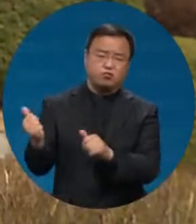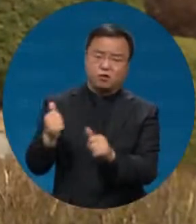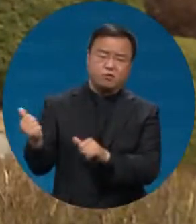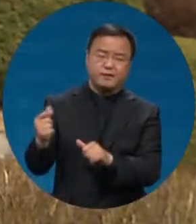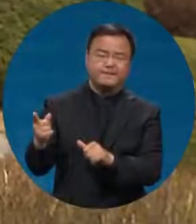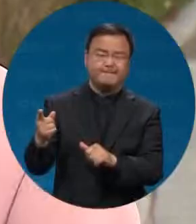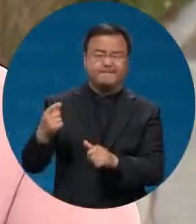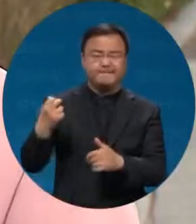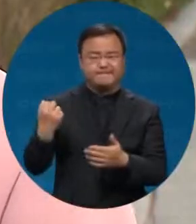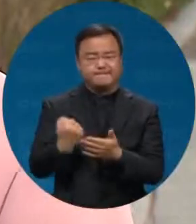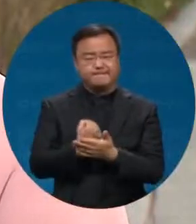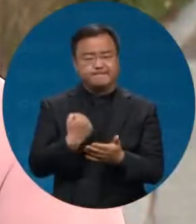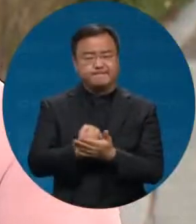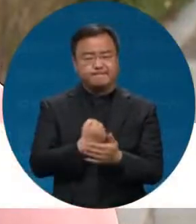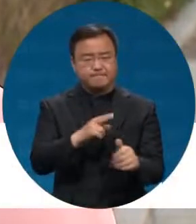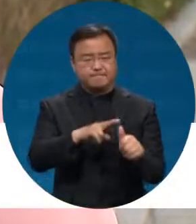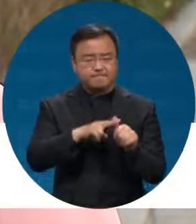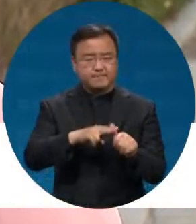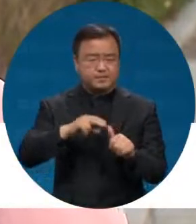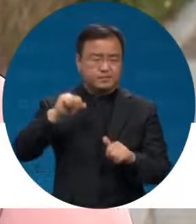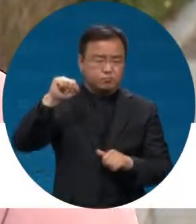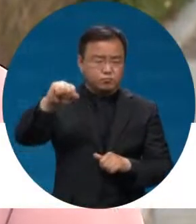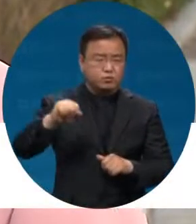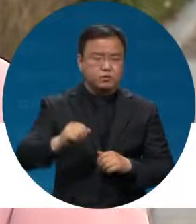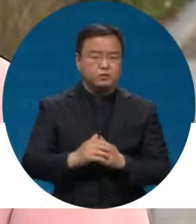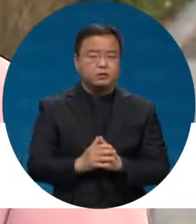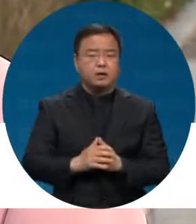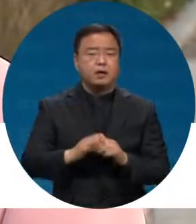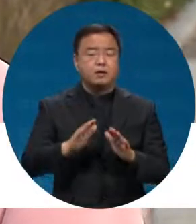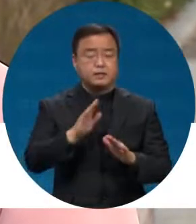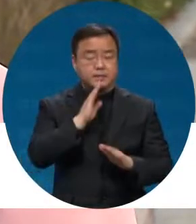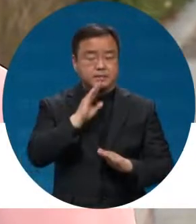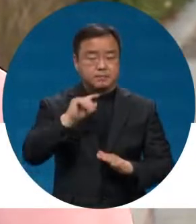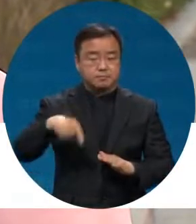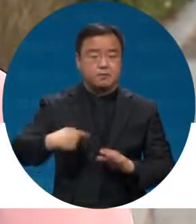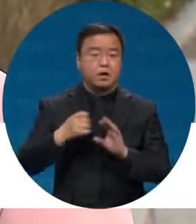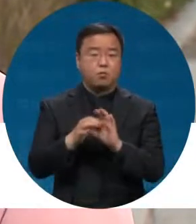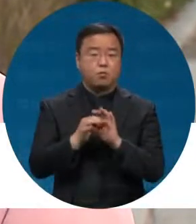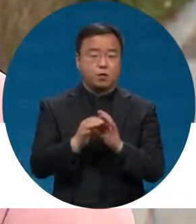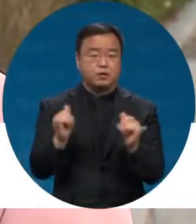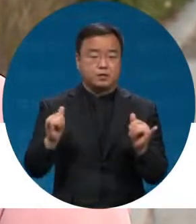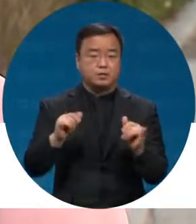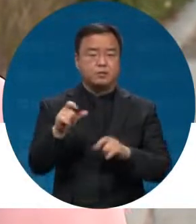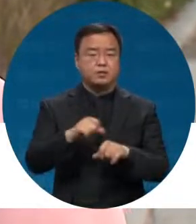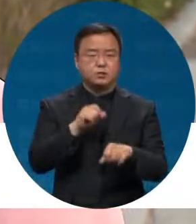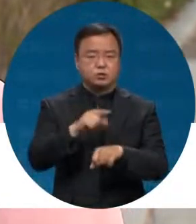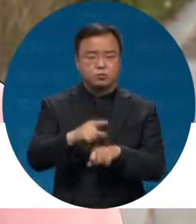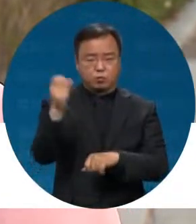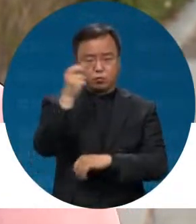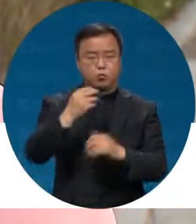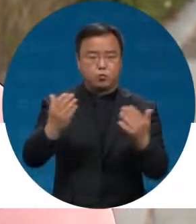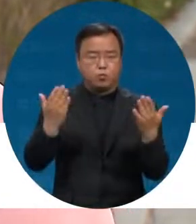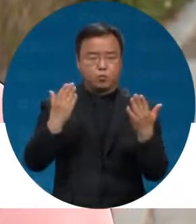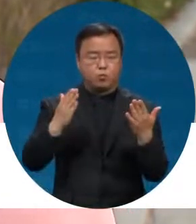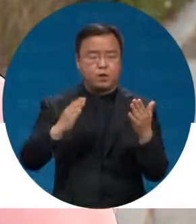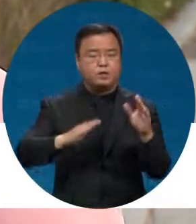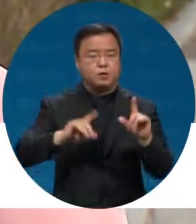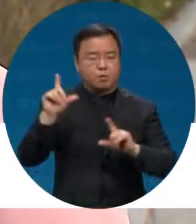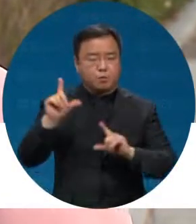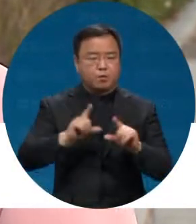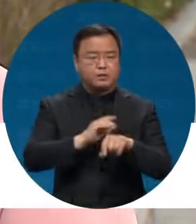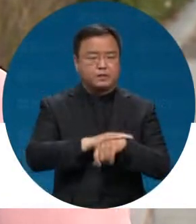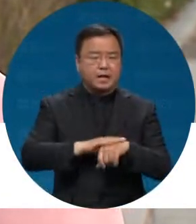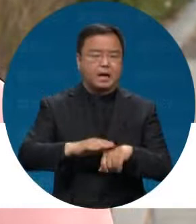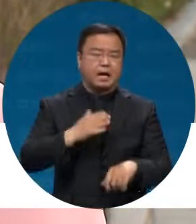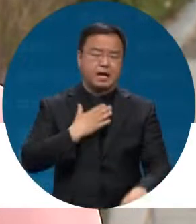냈습니다. 아무래도 당사자였기 때문에 특성화 고등학교의 현실을 가장 잘 아는